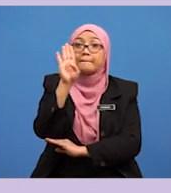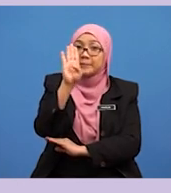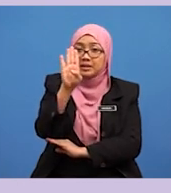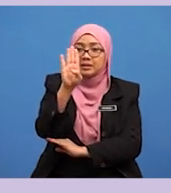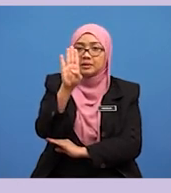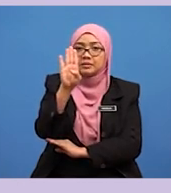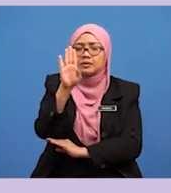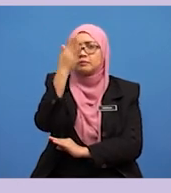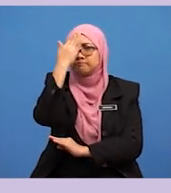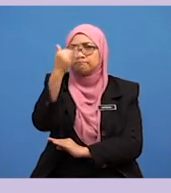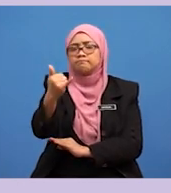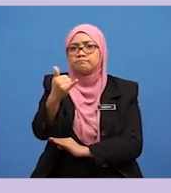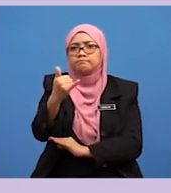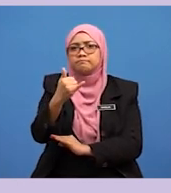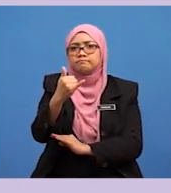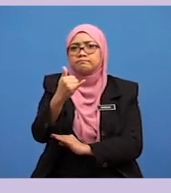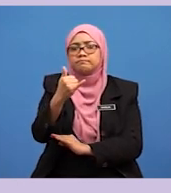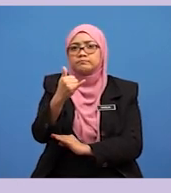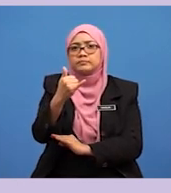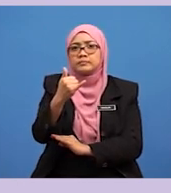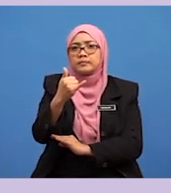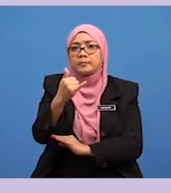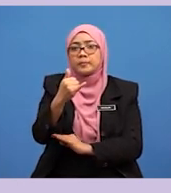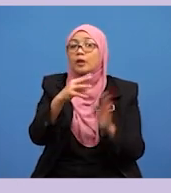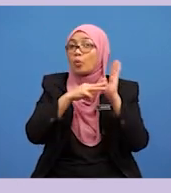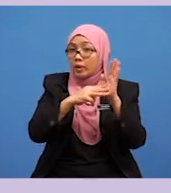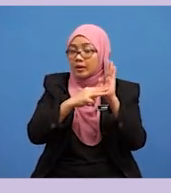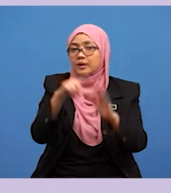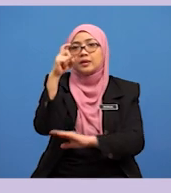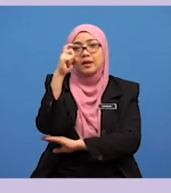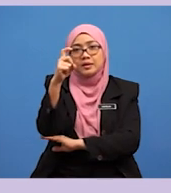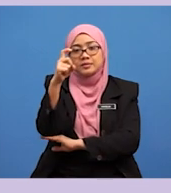B. Kenal pasti unsur yang diwakili oleh X.